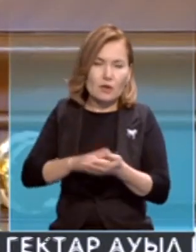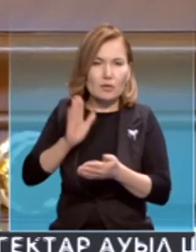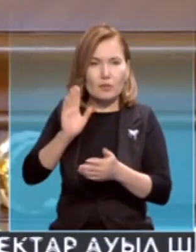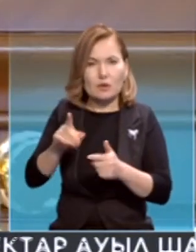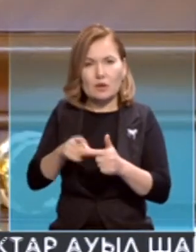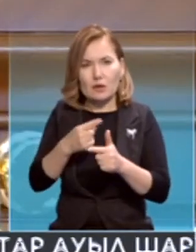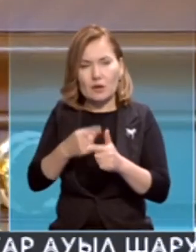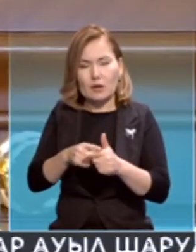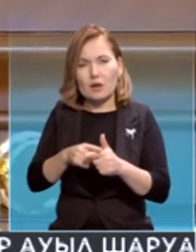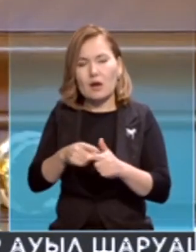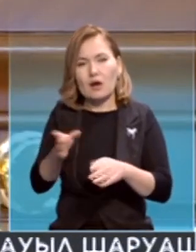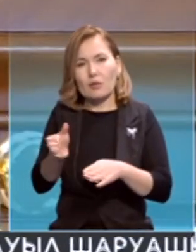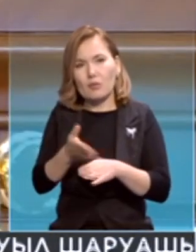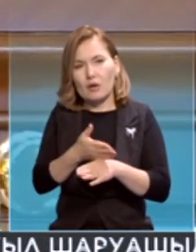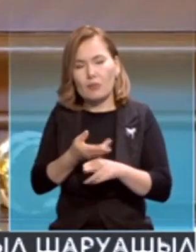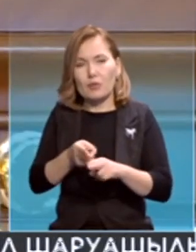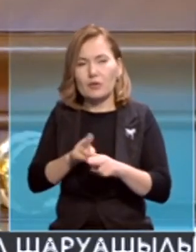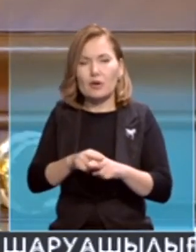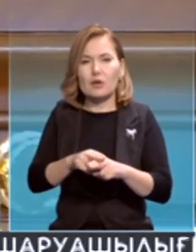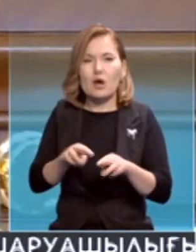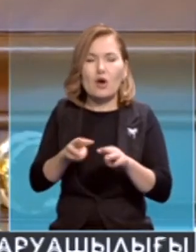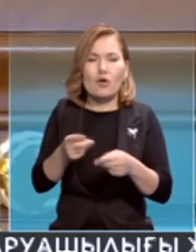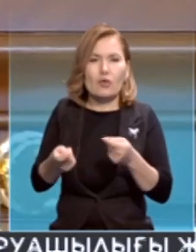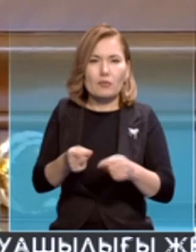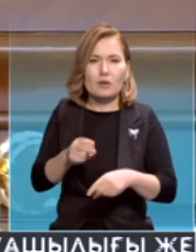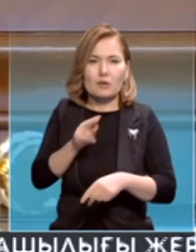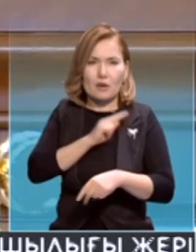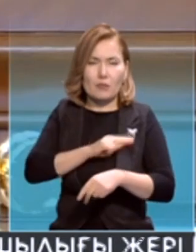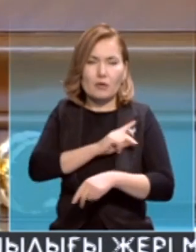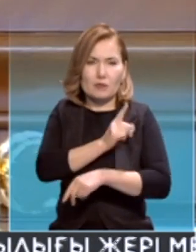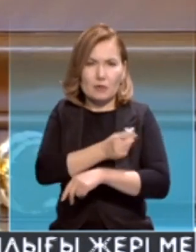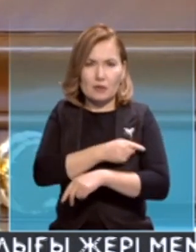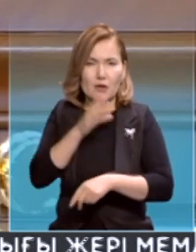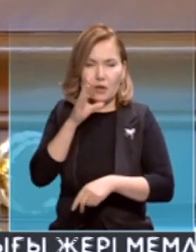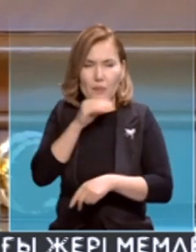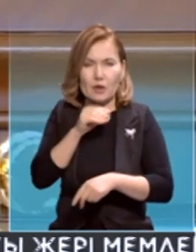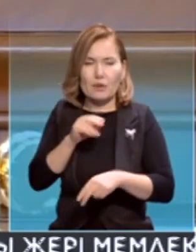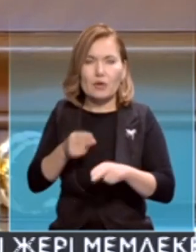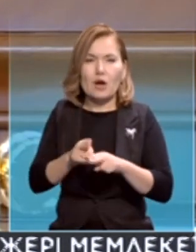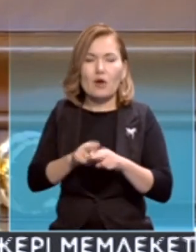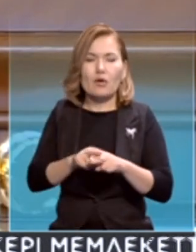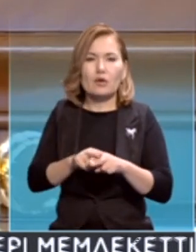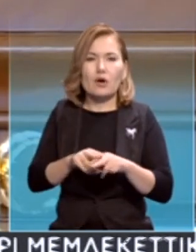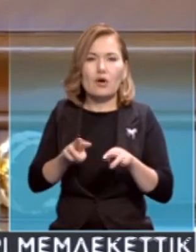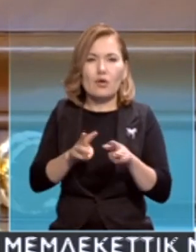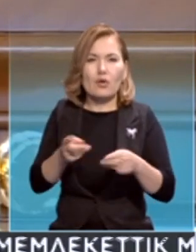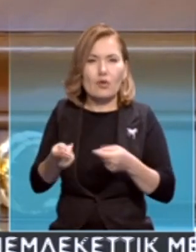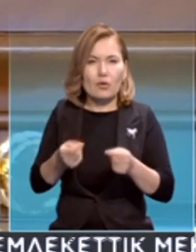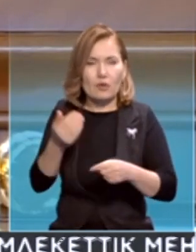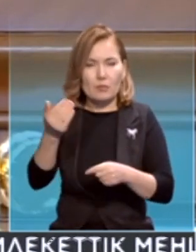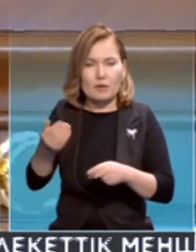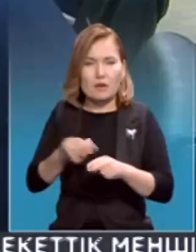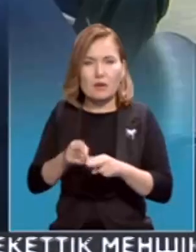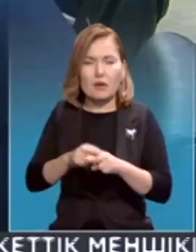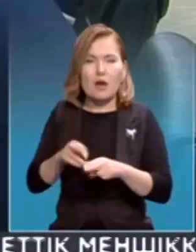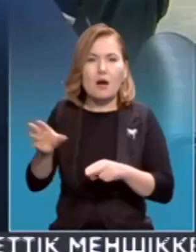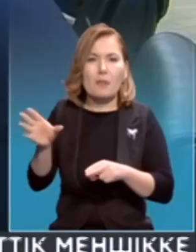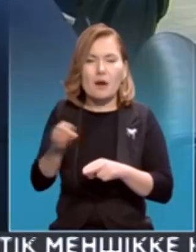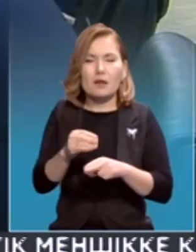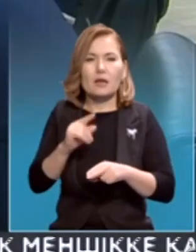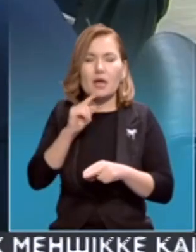бағдарламасын жүзеге асыру үкіметтің қолынан келеме. Үкімет іштен және сырттан болатын